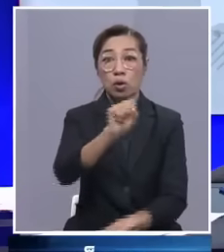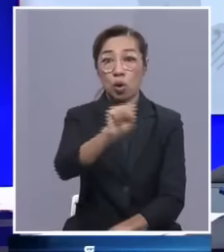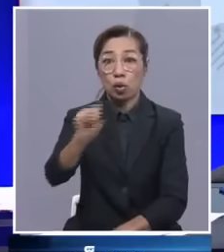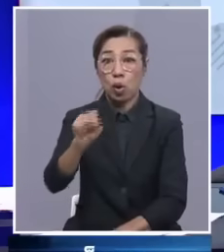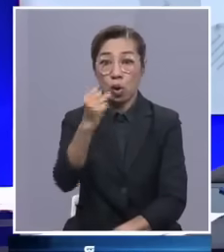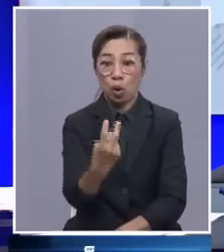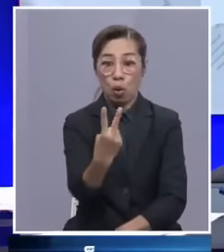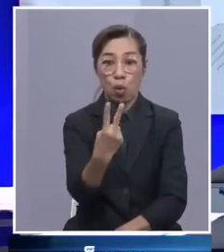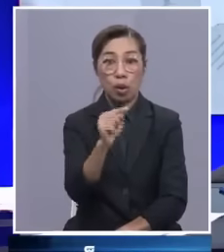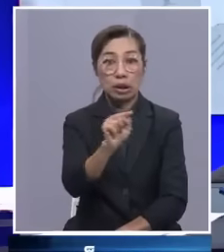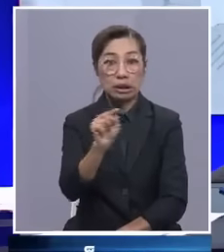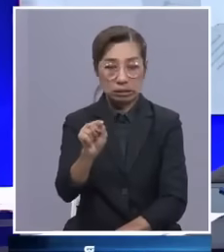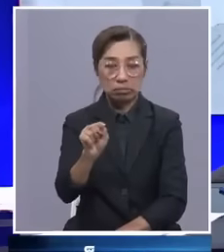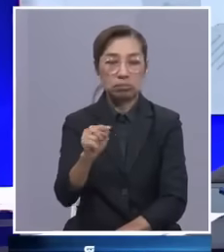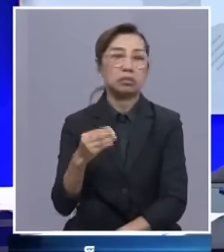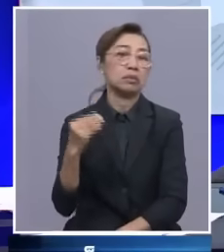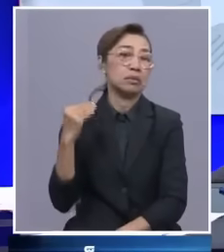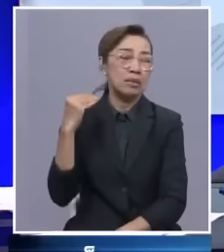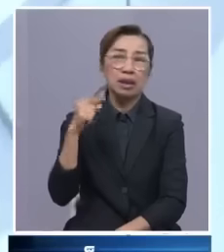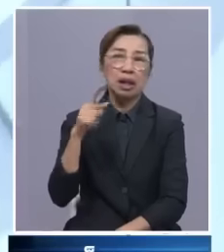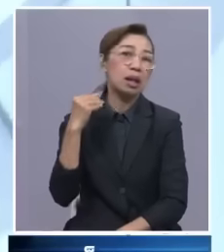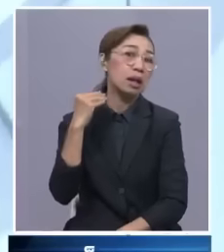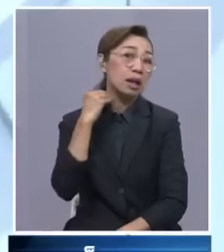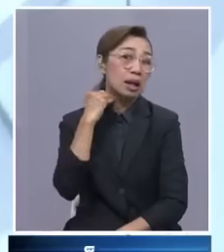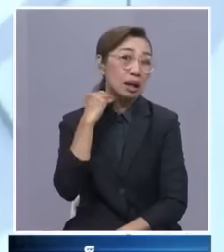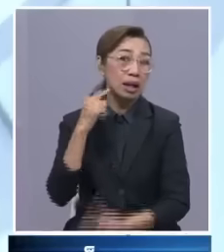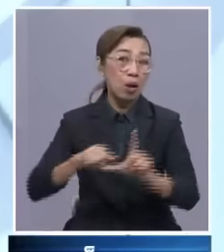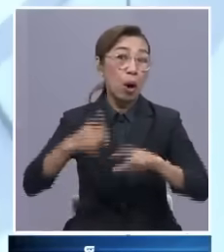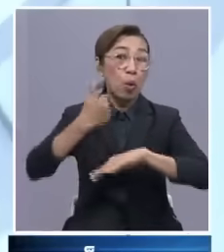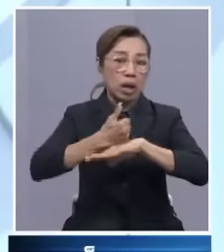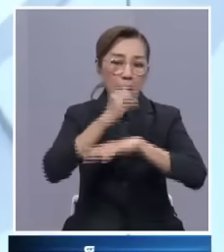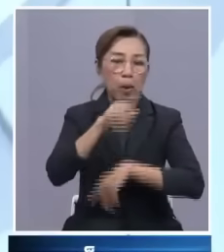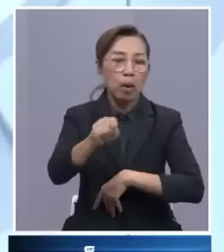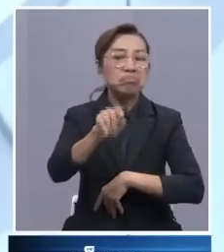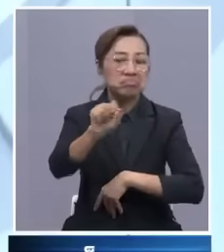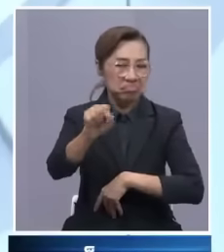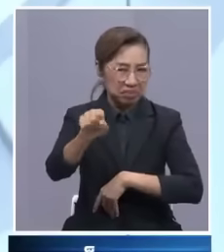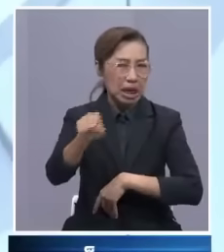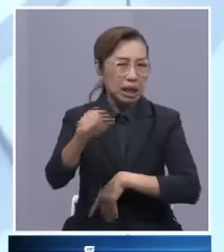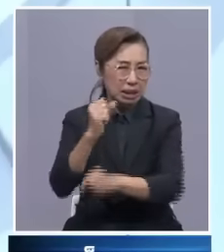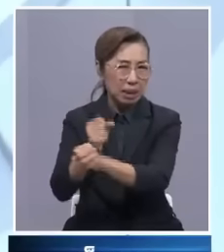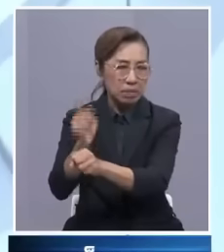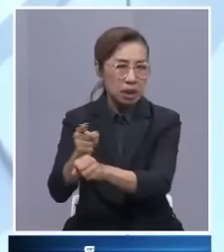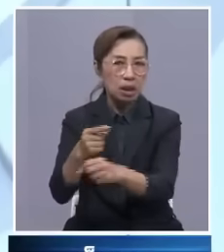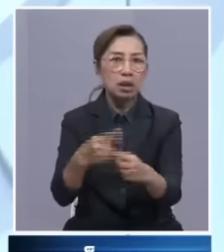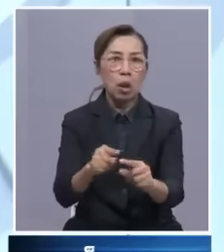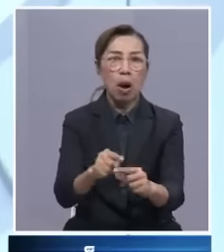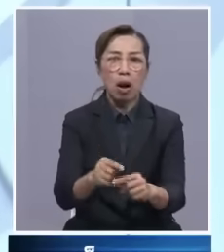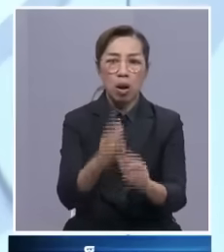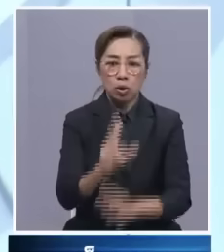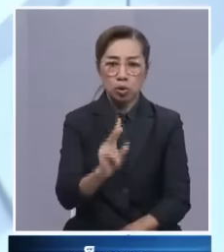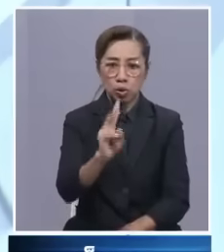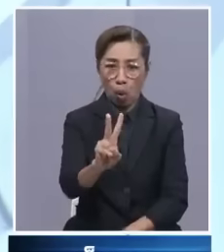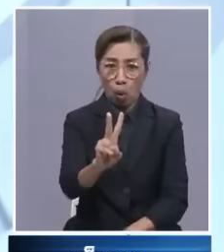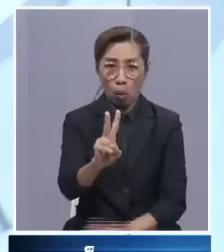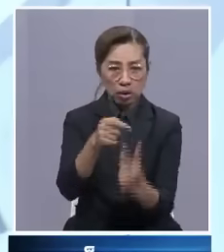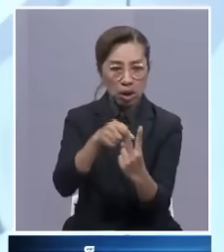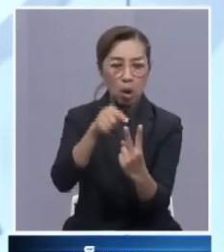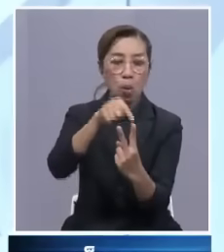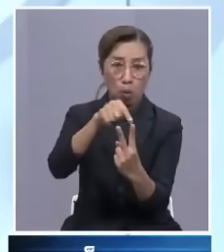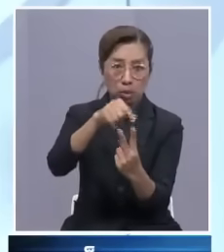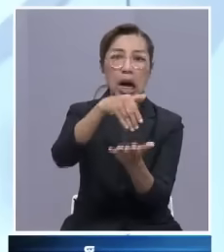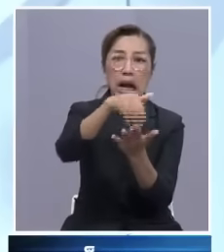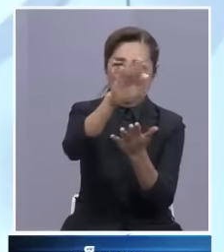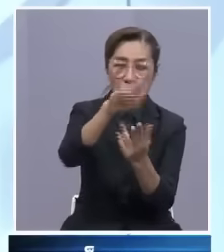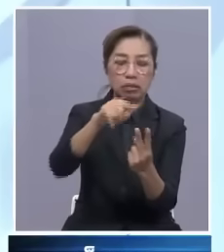หัวหน้าพรรคก็บอกว่ามีมูลด้วยกันทั้งคู ่ครับ แต่ทำไมบทลงโทษที่ออกมาถึงต่างกันคนนึงมีการขับพ้นพรรคแล้วก็อีกหนึ่งคนเนี่ยไม่ได้ขับ